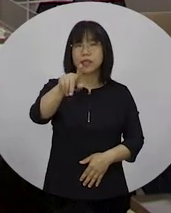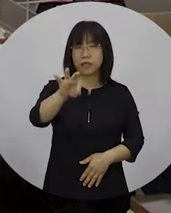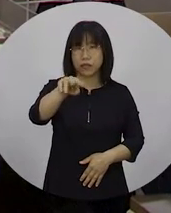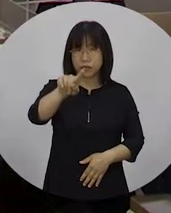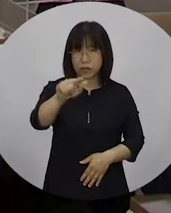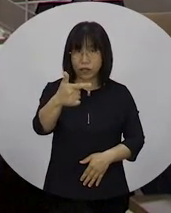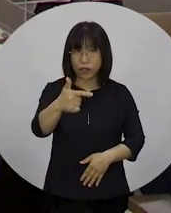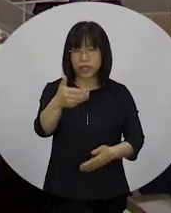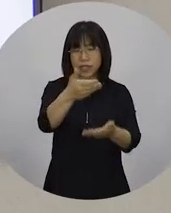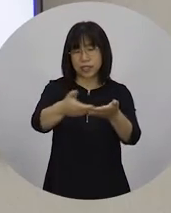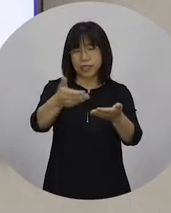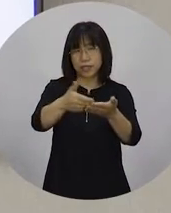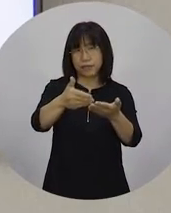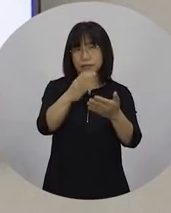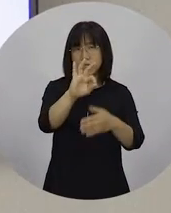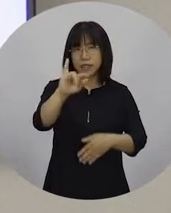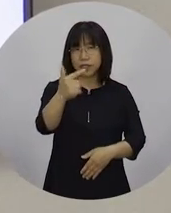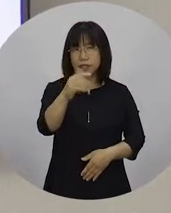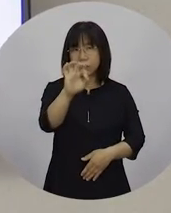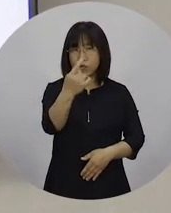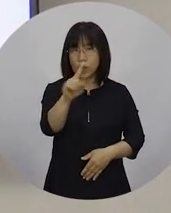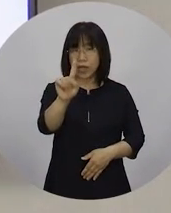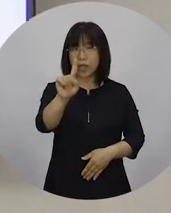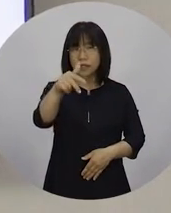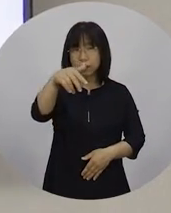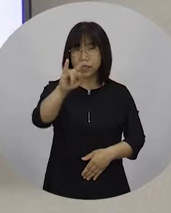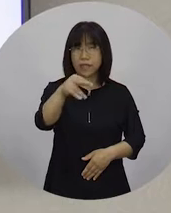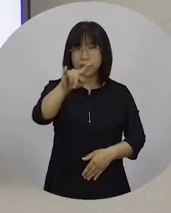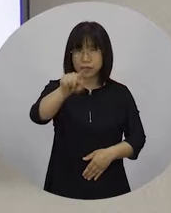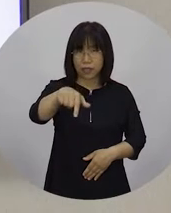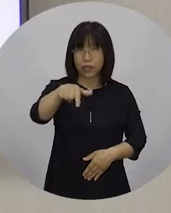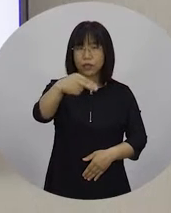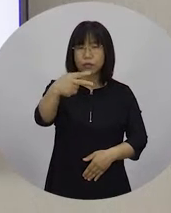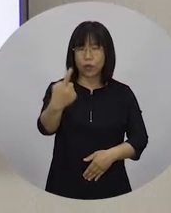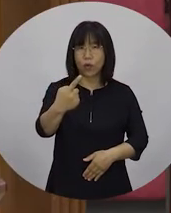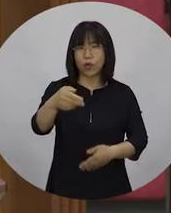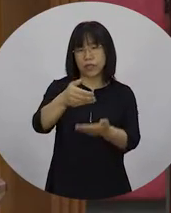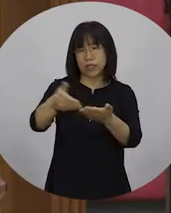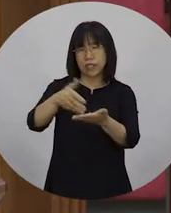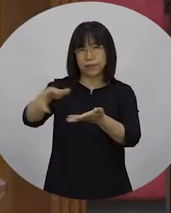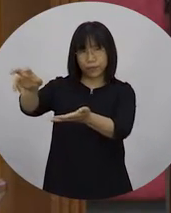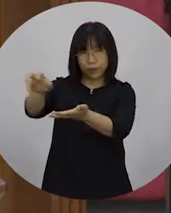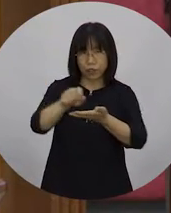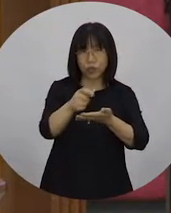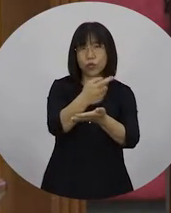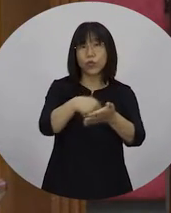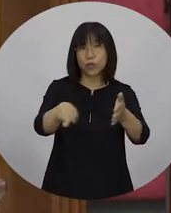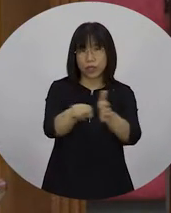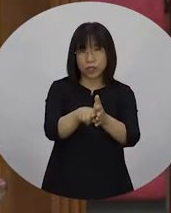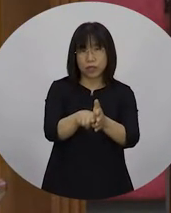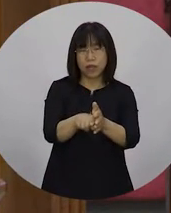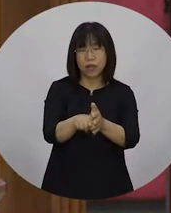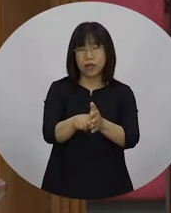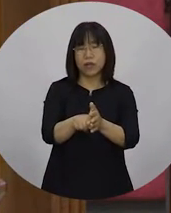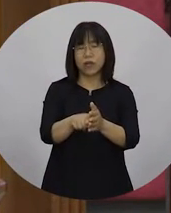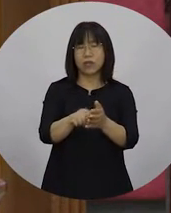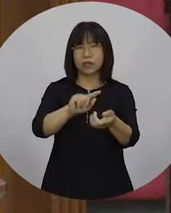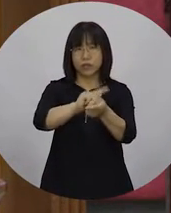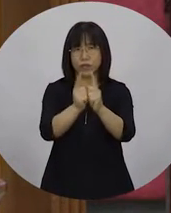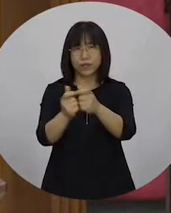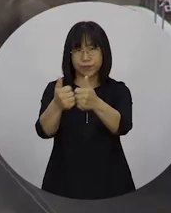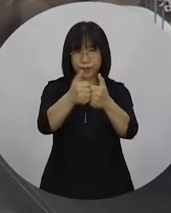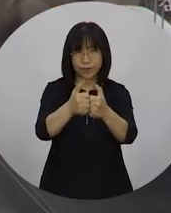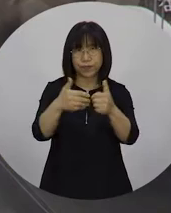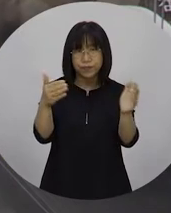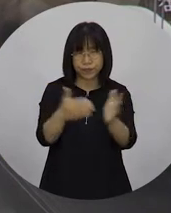이날 본회의에서는 겸재 정선이 인왕제색도 강서구 겸 제 정서 미술관 유치 촉구 결의안이 강석 의회 결의